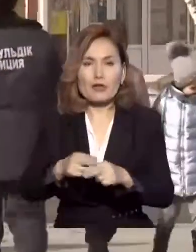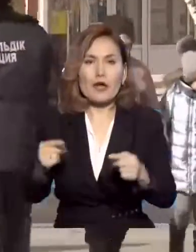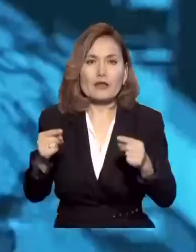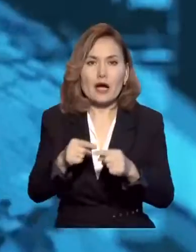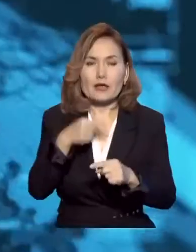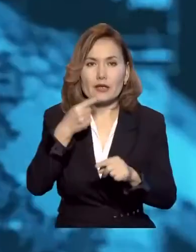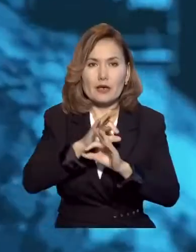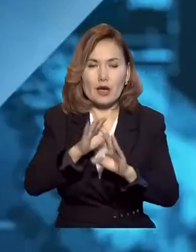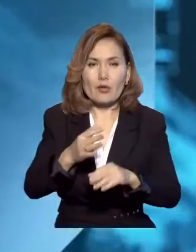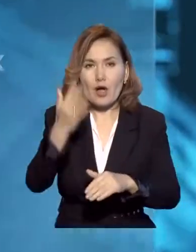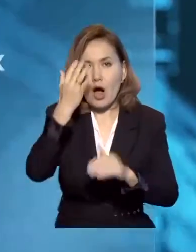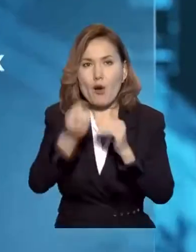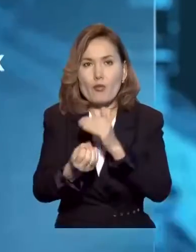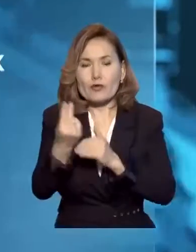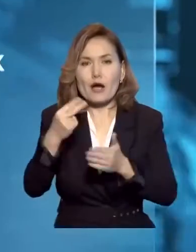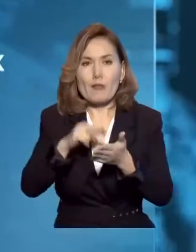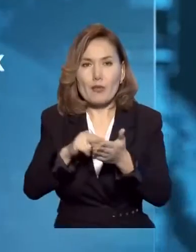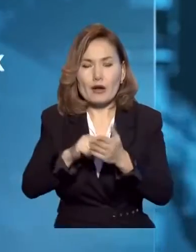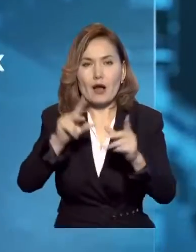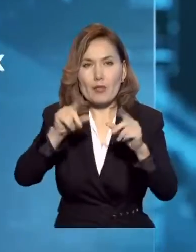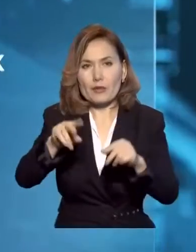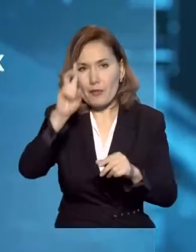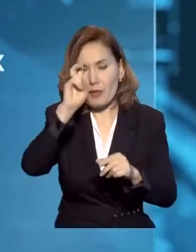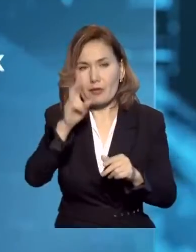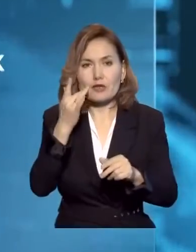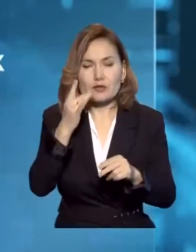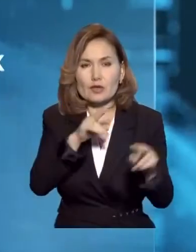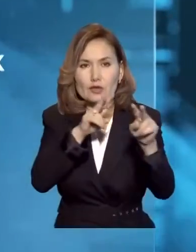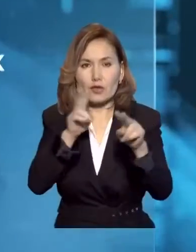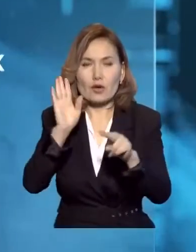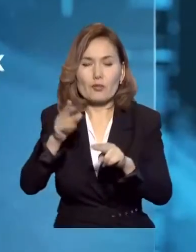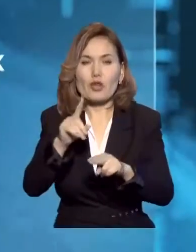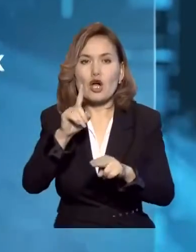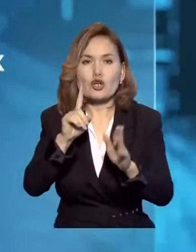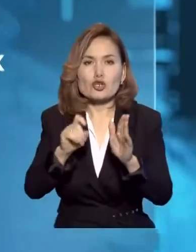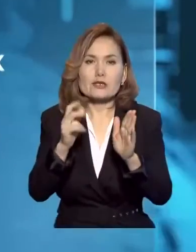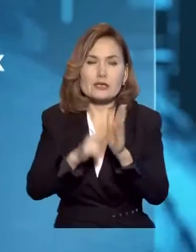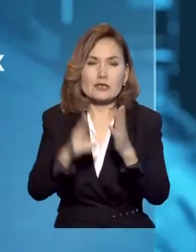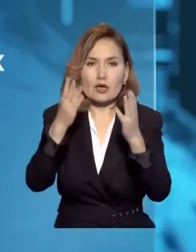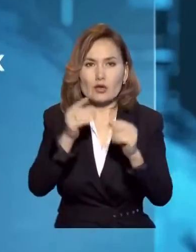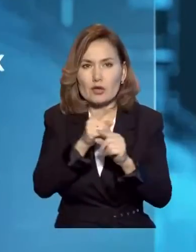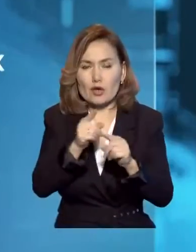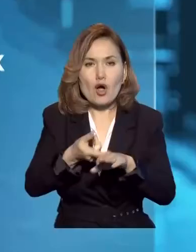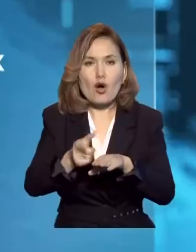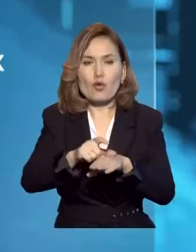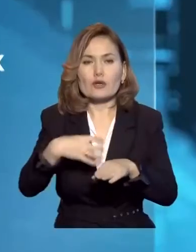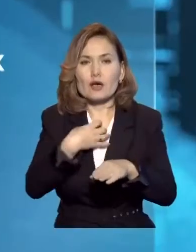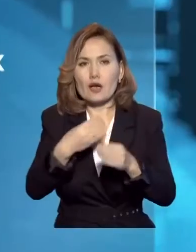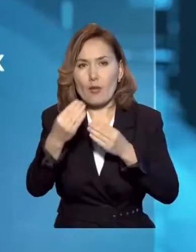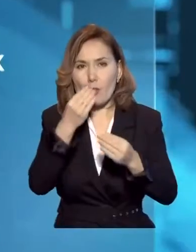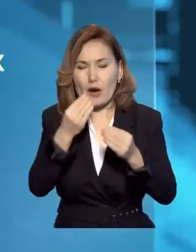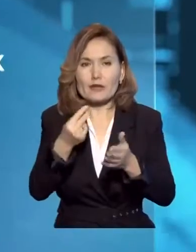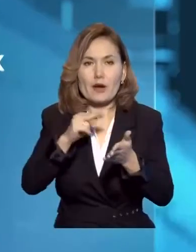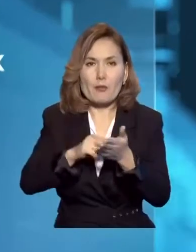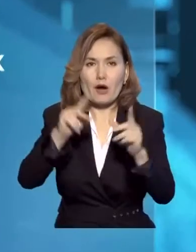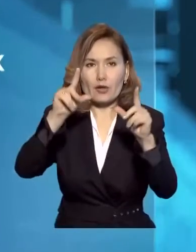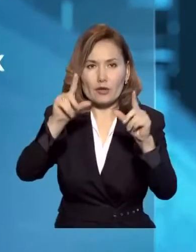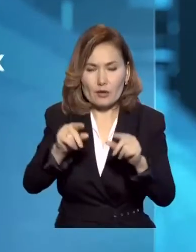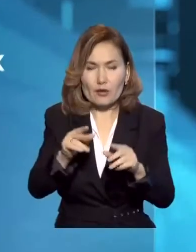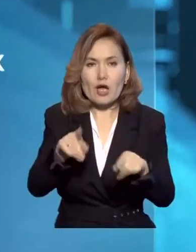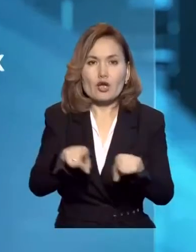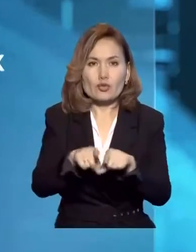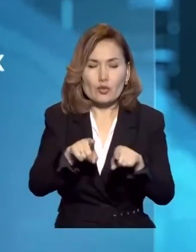Нақтырақ айтсақ, мұнай өнімдерінің бағасына мемлекеттік реттеу жүргізіледі. 180 күн ішінде әлеуметтік маңызы бар азық-түлік тауарларының бағасы